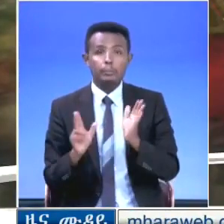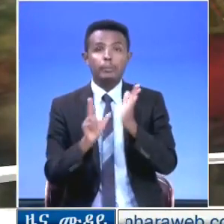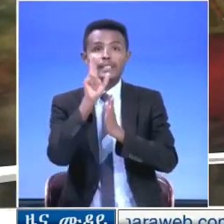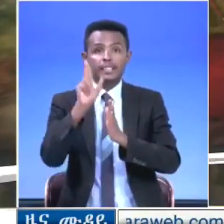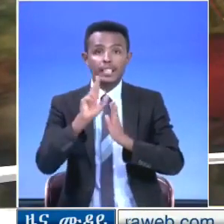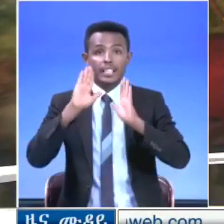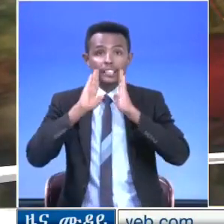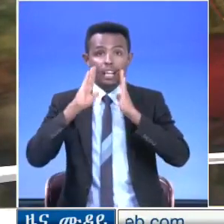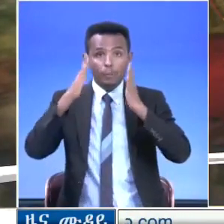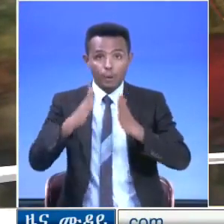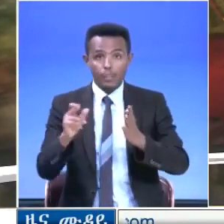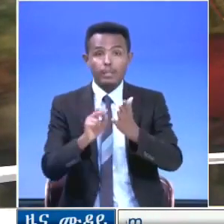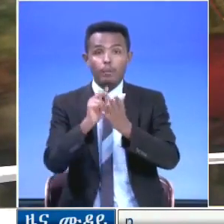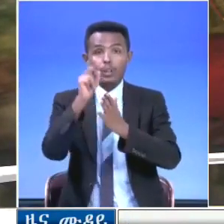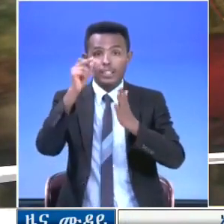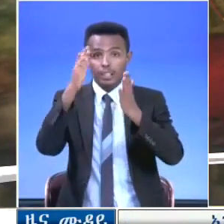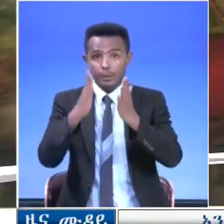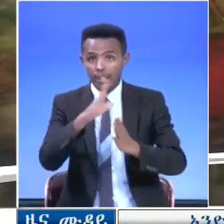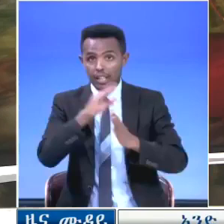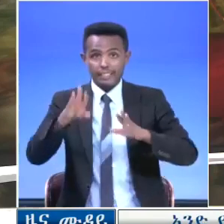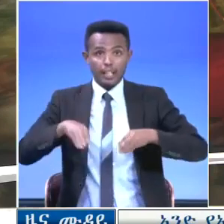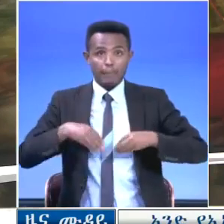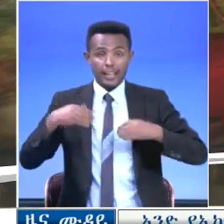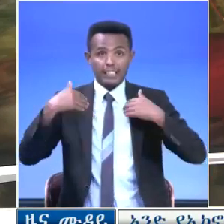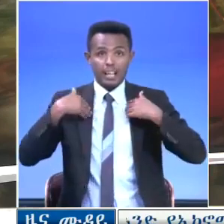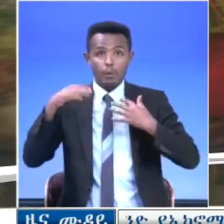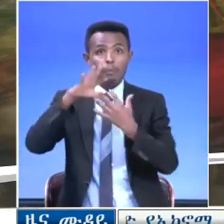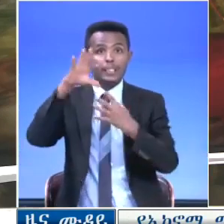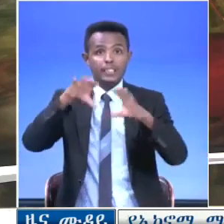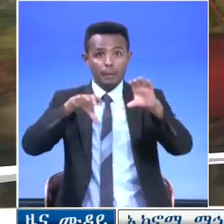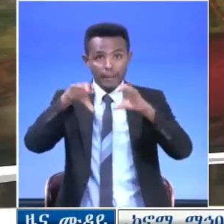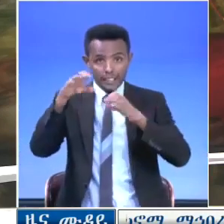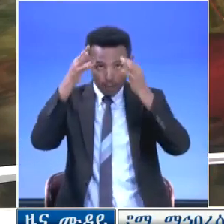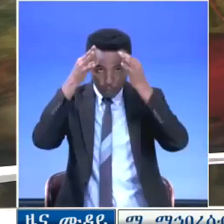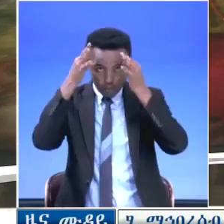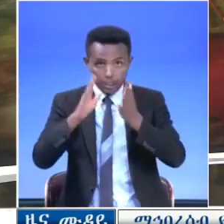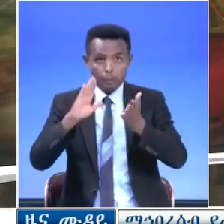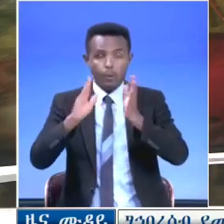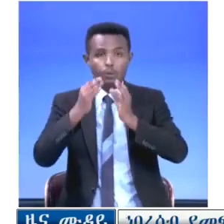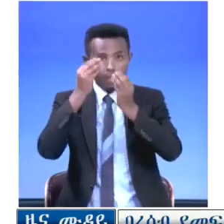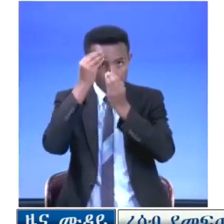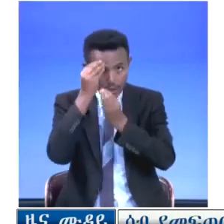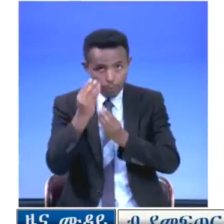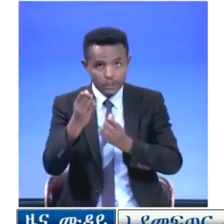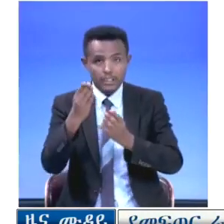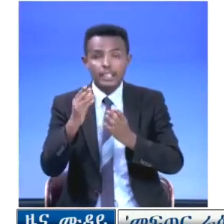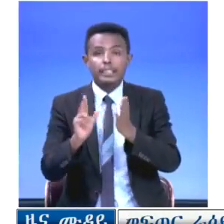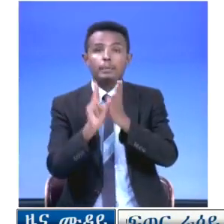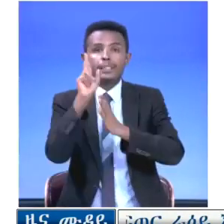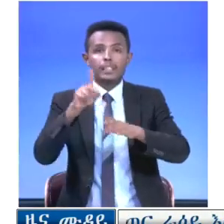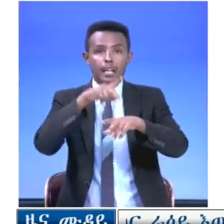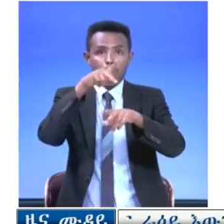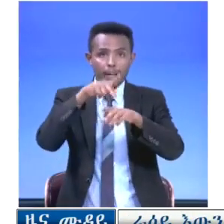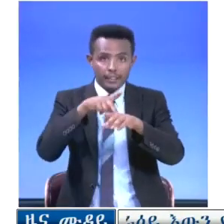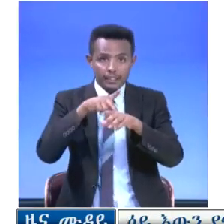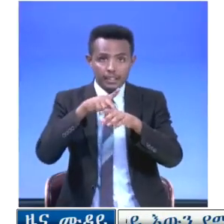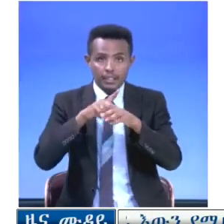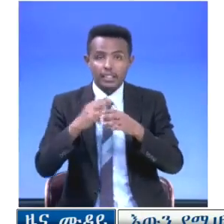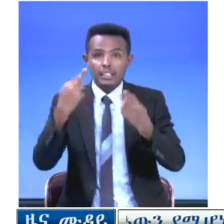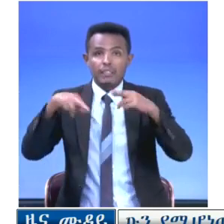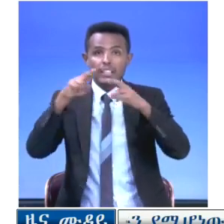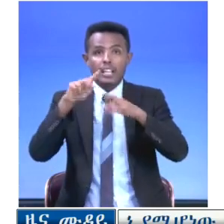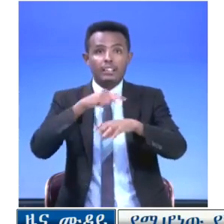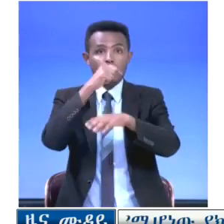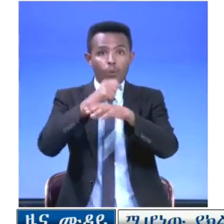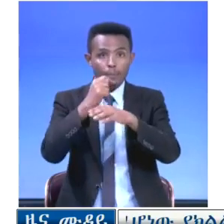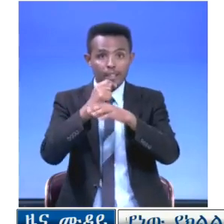ብልጽግና ሰላማዊ ዲሞክራሲያዊና ተቀባይነት ያለው ምርጫ ለማካሄድ ቁርጠኛ መሆኑን አስታወቀ። የብልጽግና ፓርቲ የፌደራል